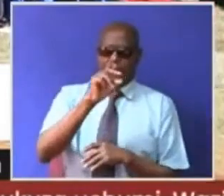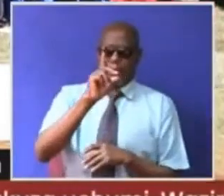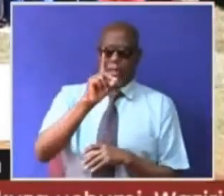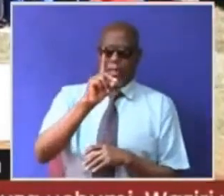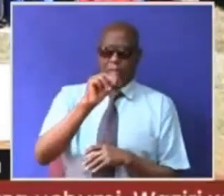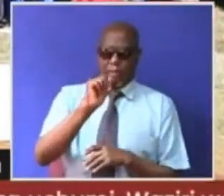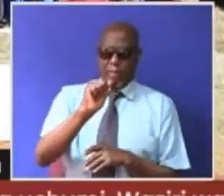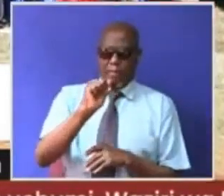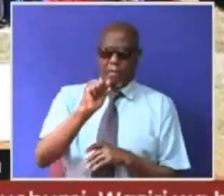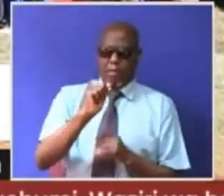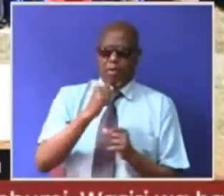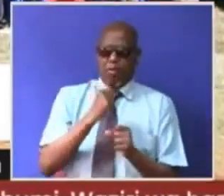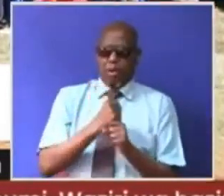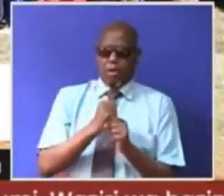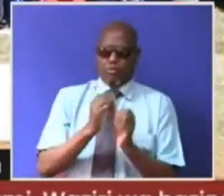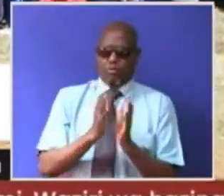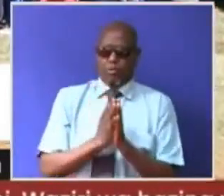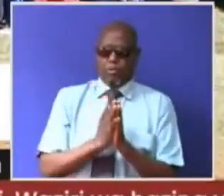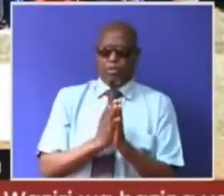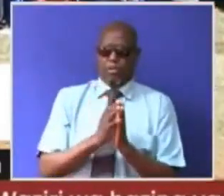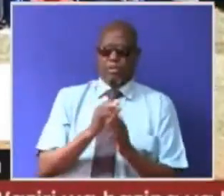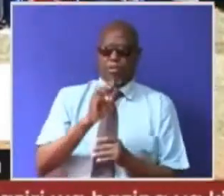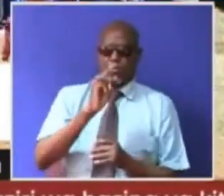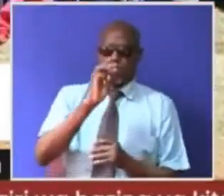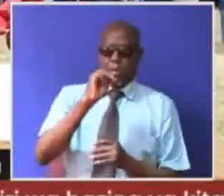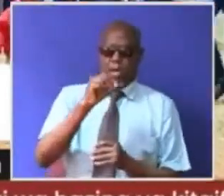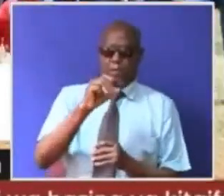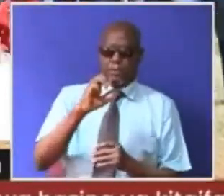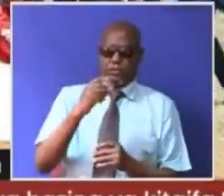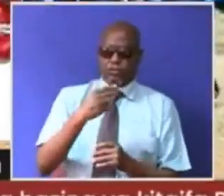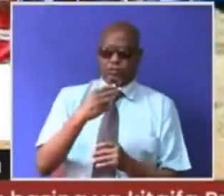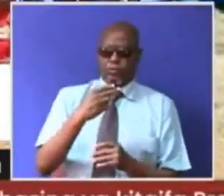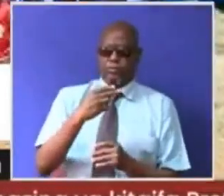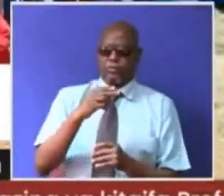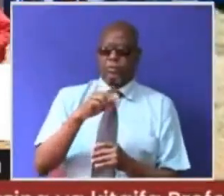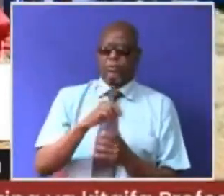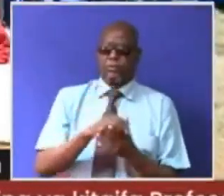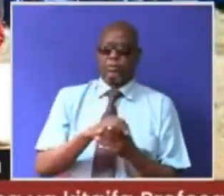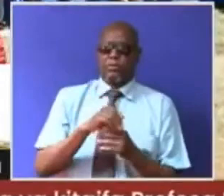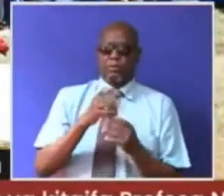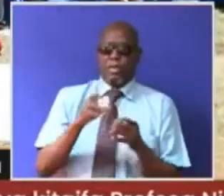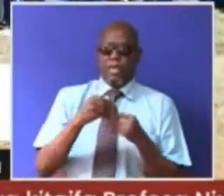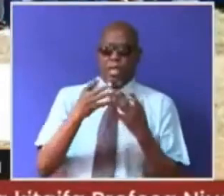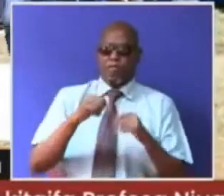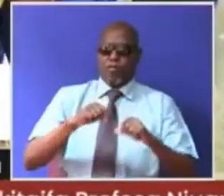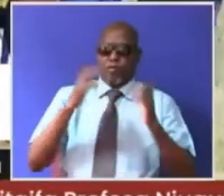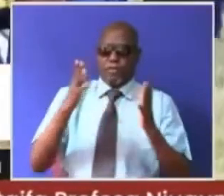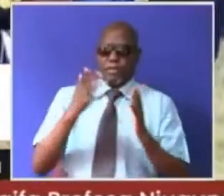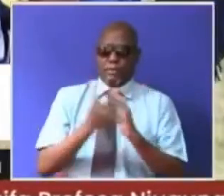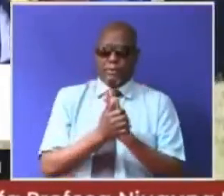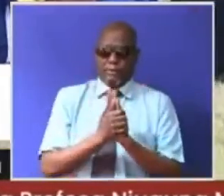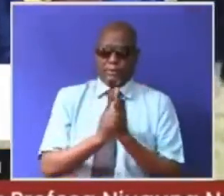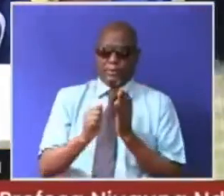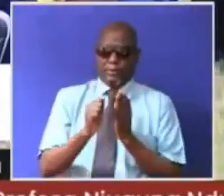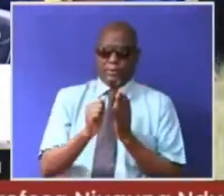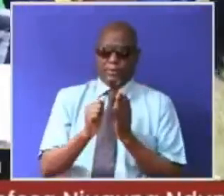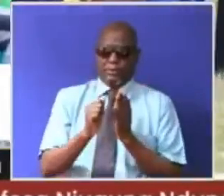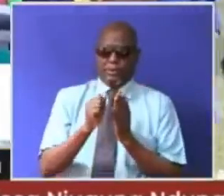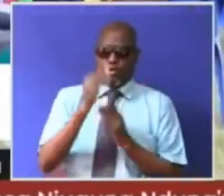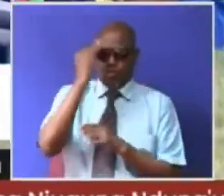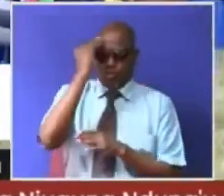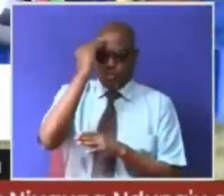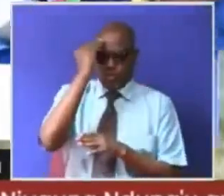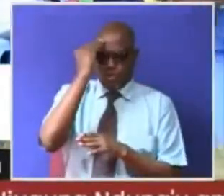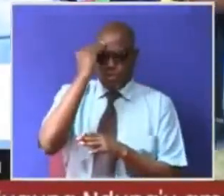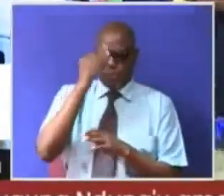kwa ushirikiano na kampuni ya Masrigli na washirika wengine, iliwapa maafisa hao ujuzi na maarifa muhimu